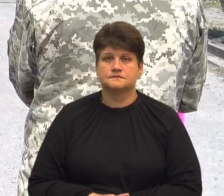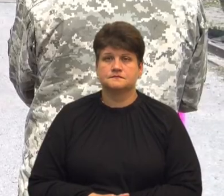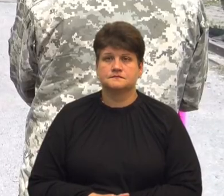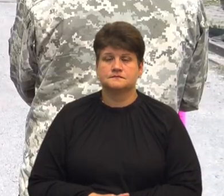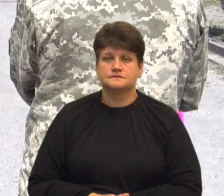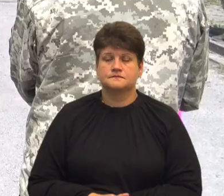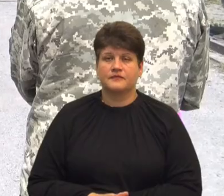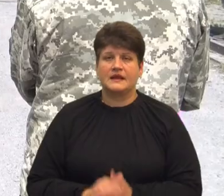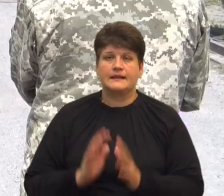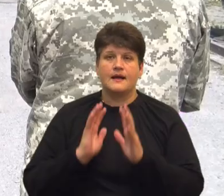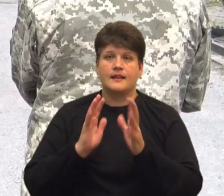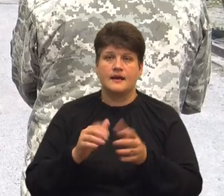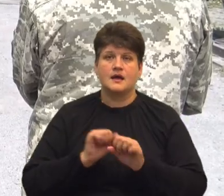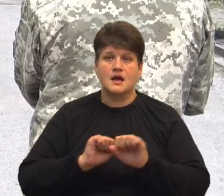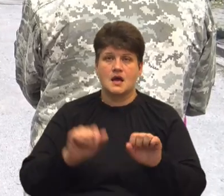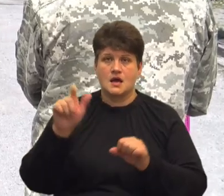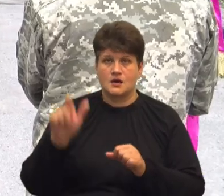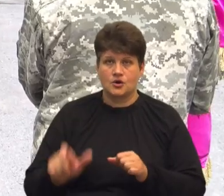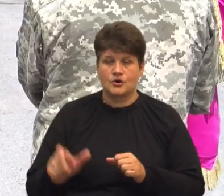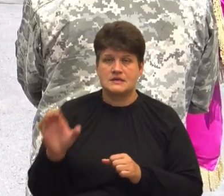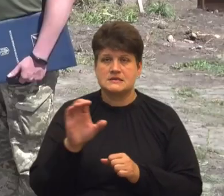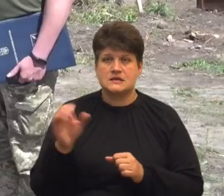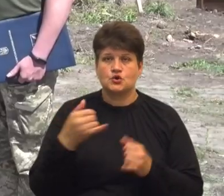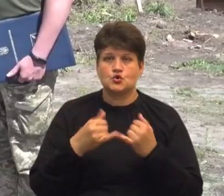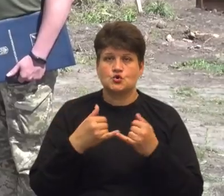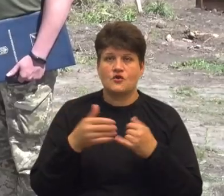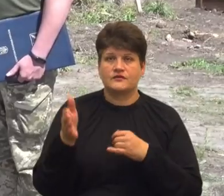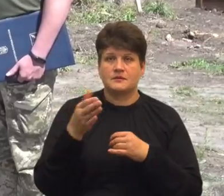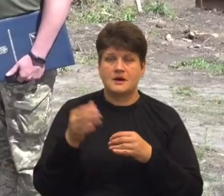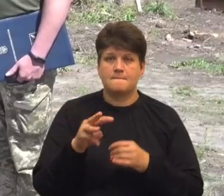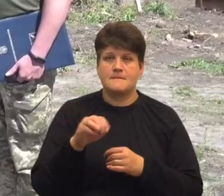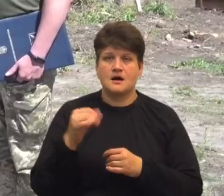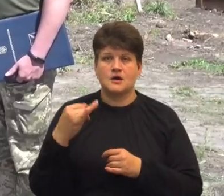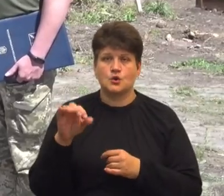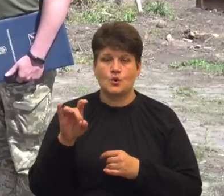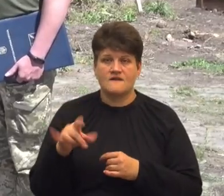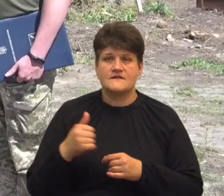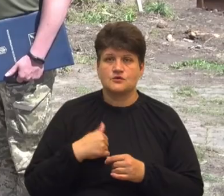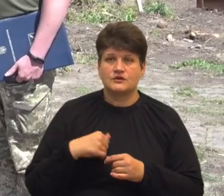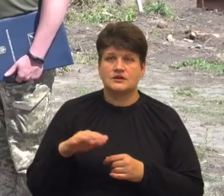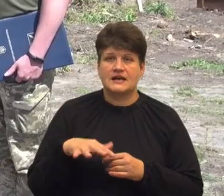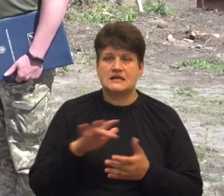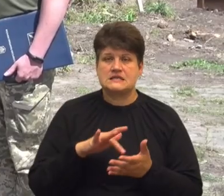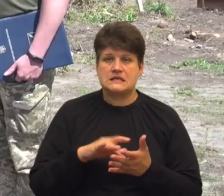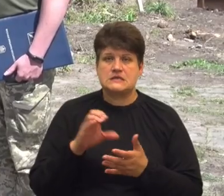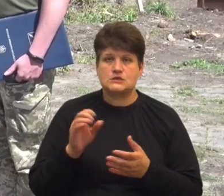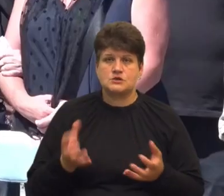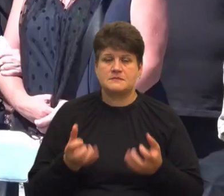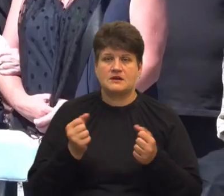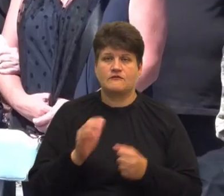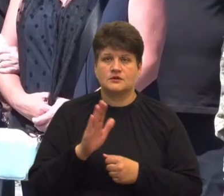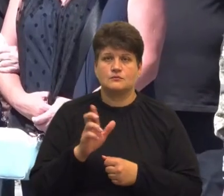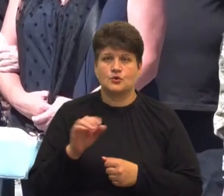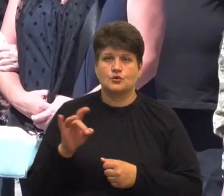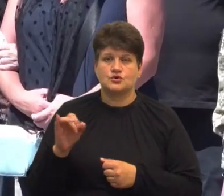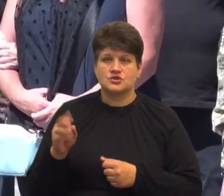на Алей героїв на домовиною розкрилисяньо-жовтий прапор майор міського територіального центру комплектування та соціальної підтримки Володимир борущак